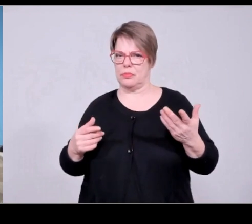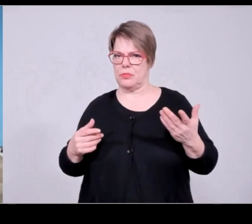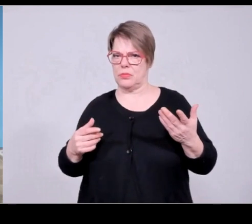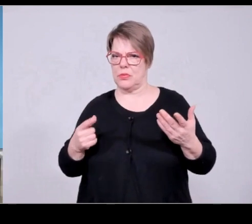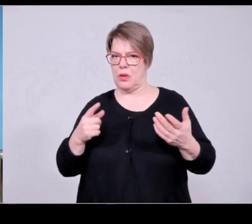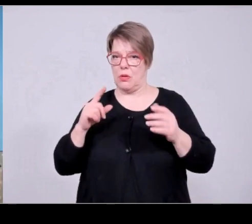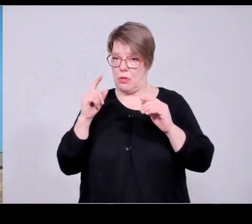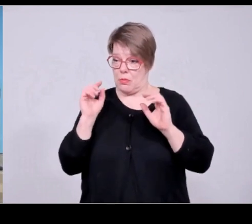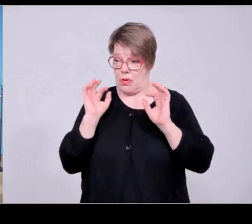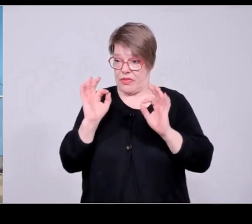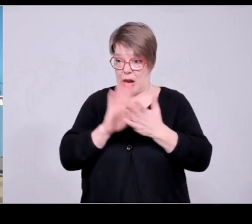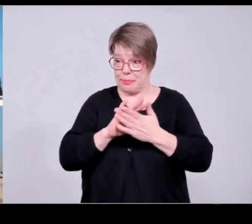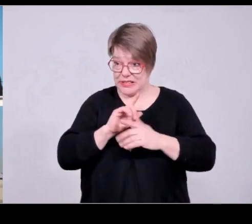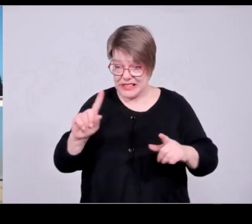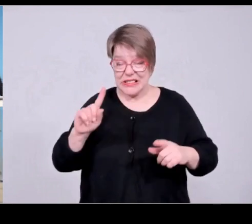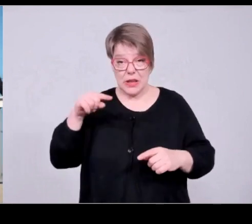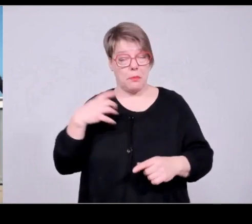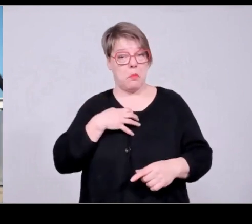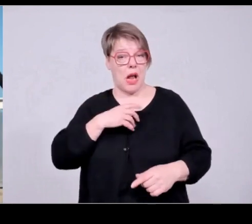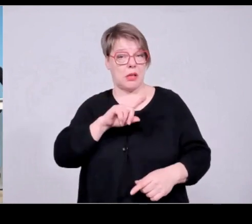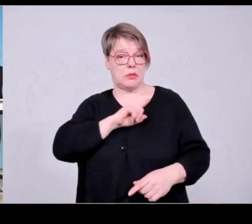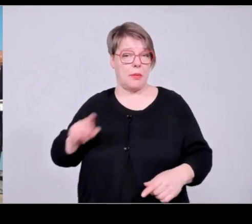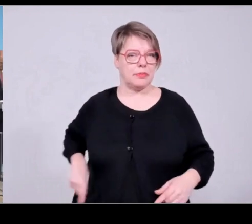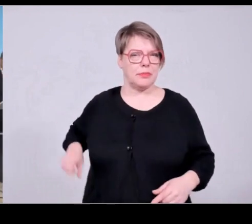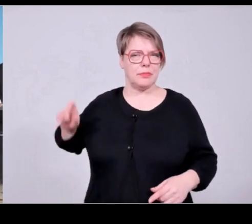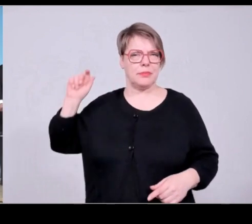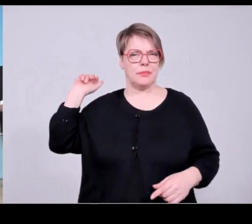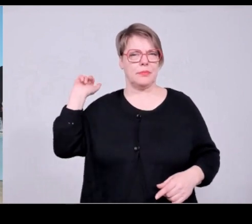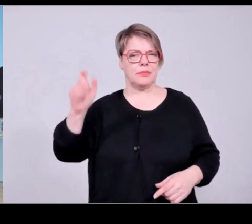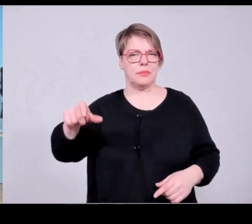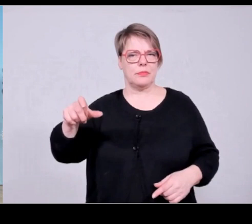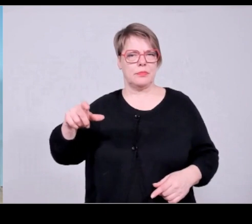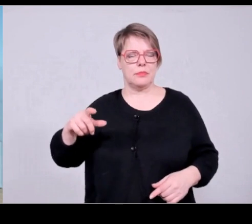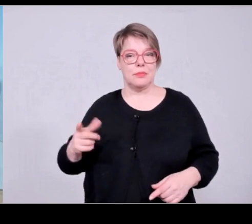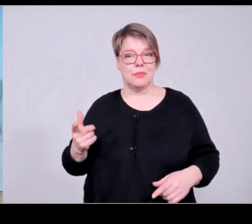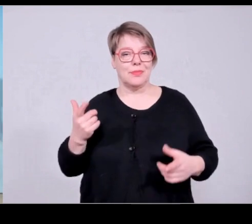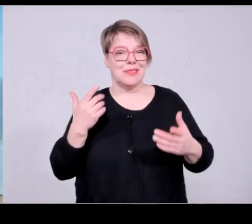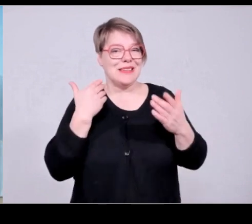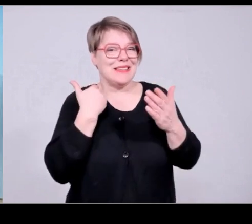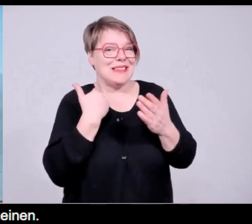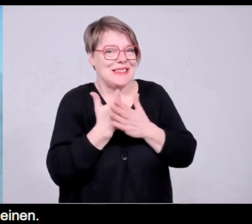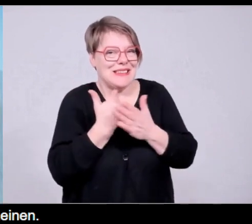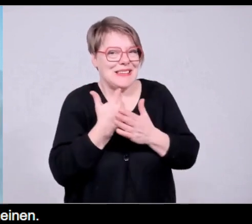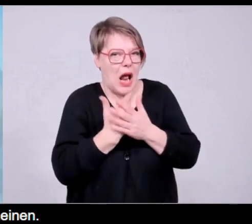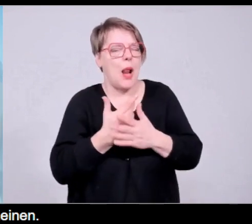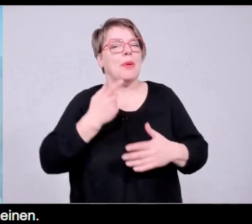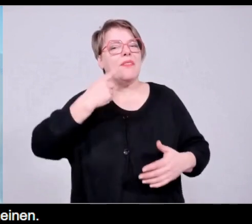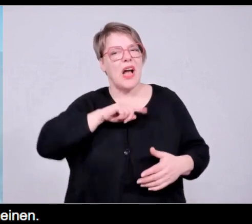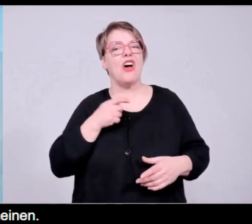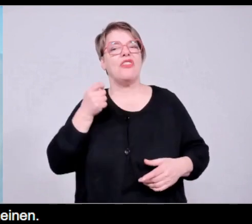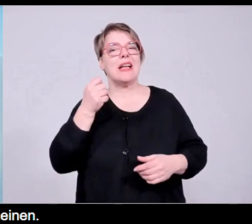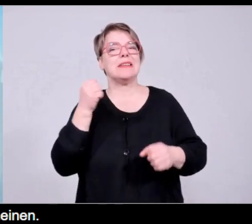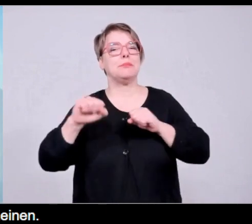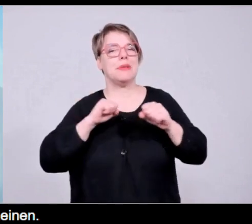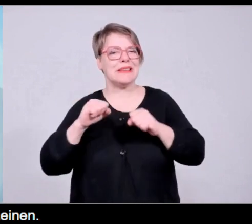Mittel halt aufgebracht werden müssen und wenn die vom Bund nicht kommen, dann muss der Freistaat das selber tragen. Aber das Ziel ist, dass die kleinen,